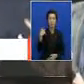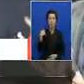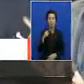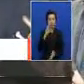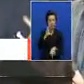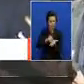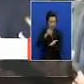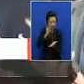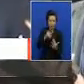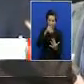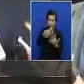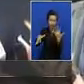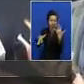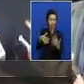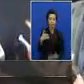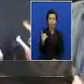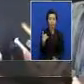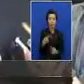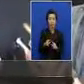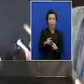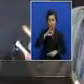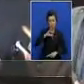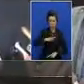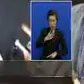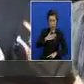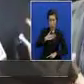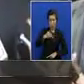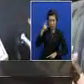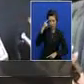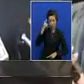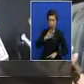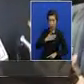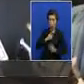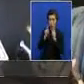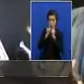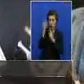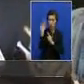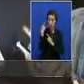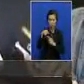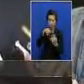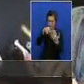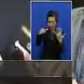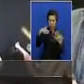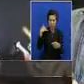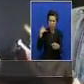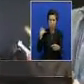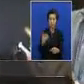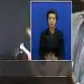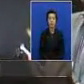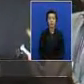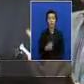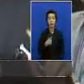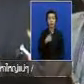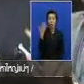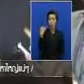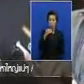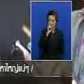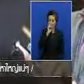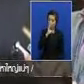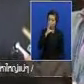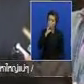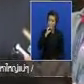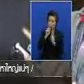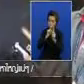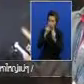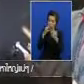งแล้วก็ไม่ตรงกับเจตนารมณ์ที่ผมพูดนะผมคิดว่าคนฟังอ